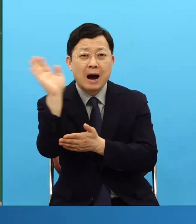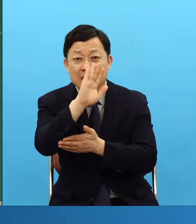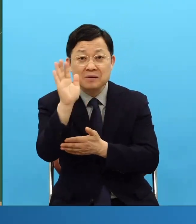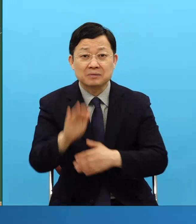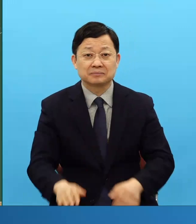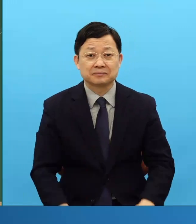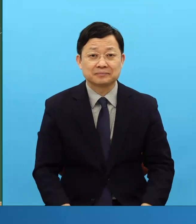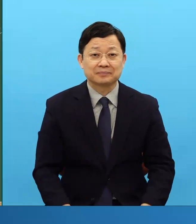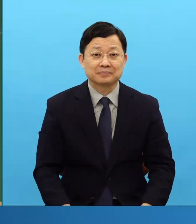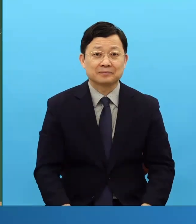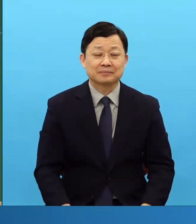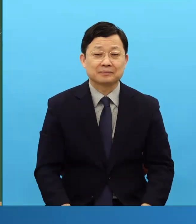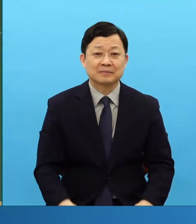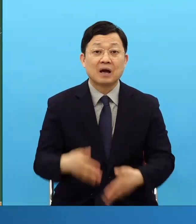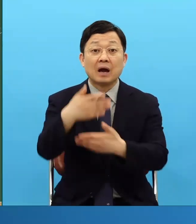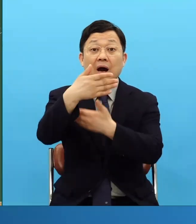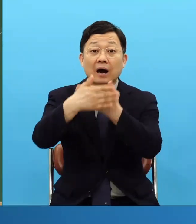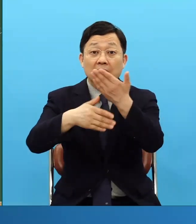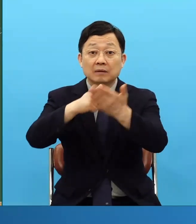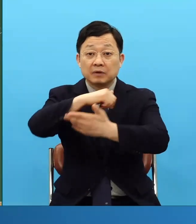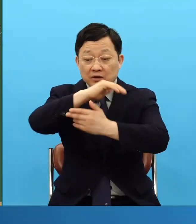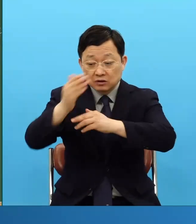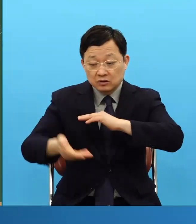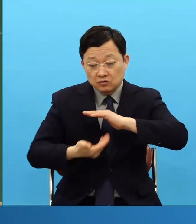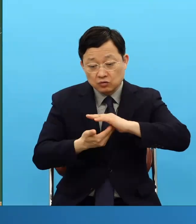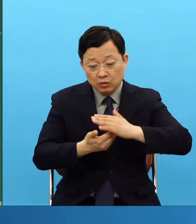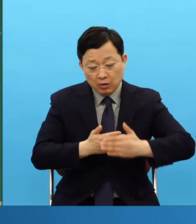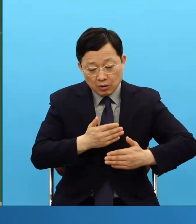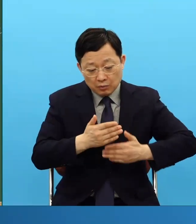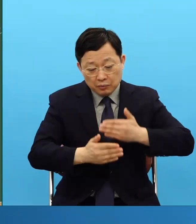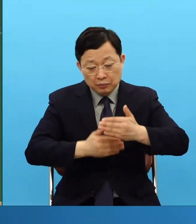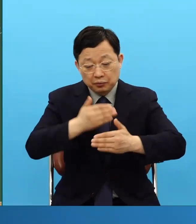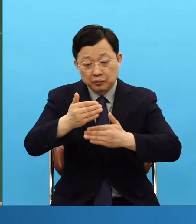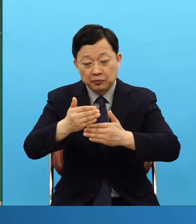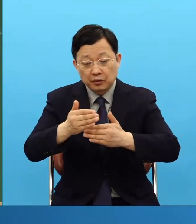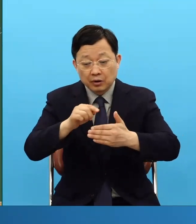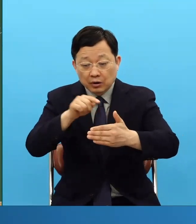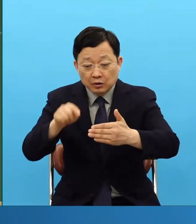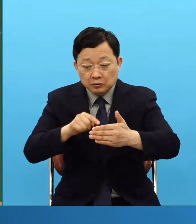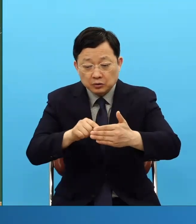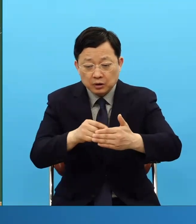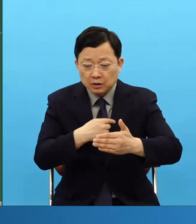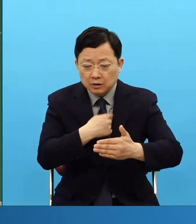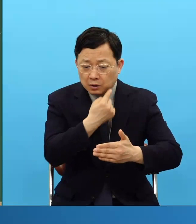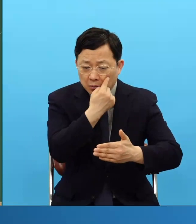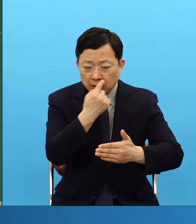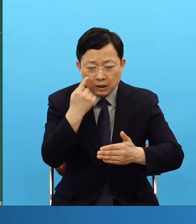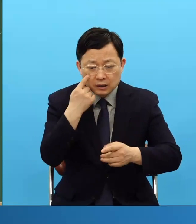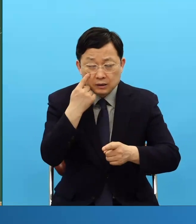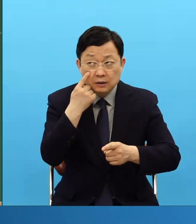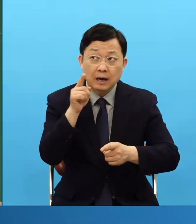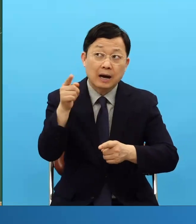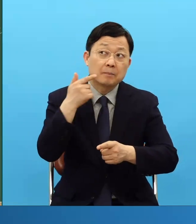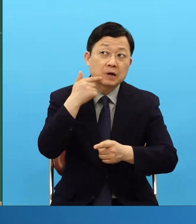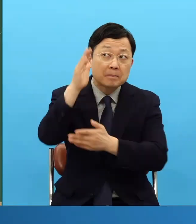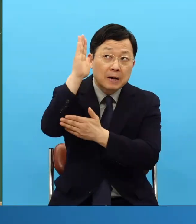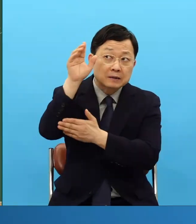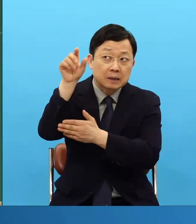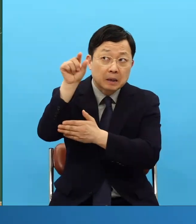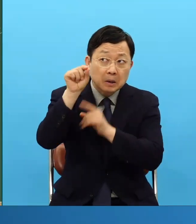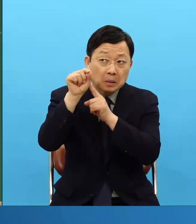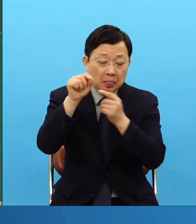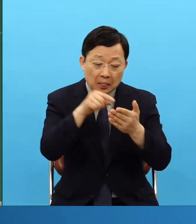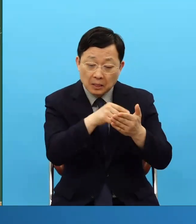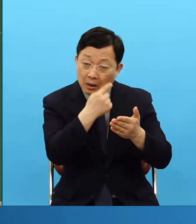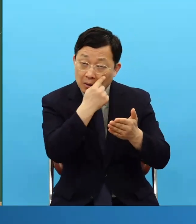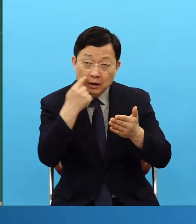personal sermon. 하나님이 이루어 나가시는 성취 속에 어떤 걸 확인해야 되느냐 이거 듣는 겁니다. That you are confirming what God is